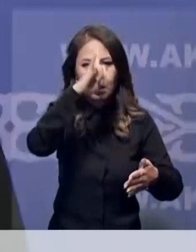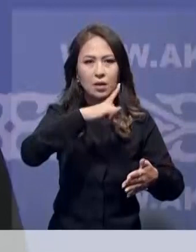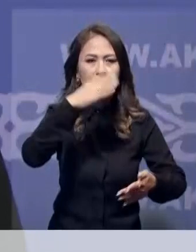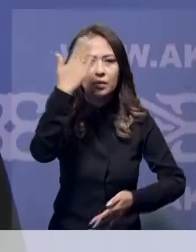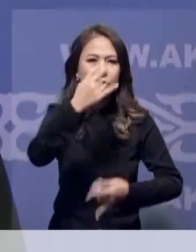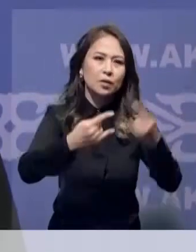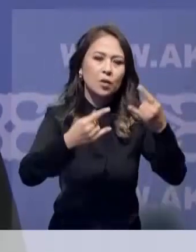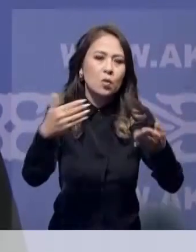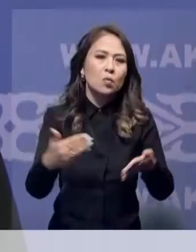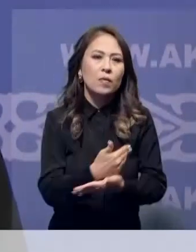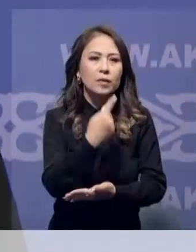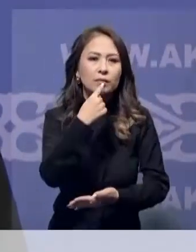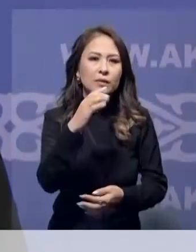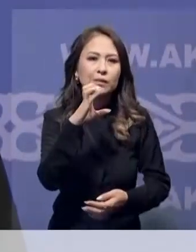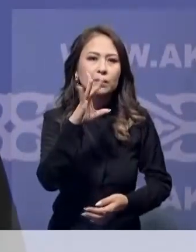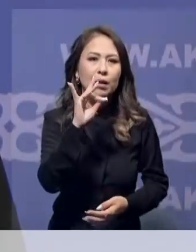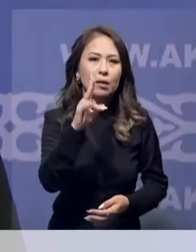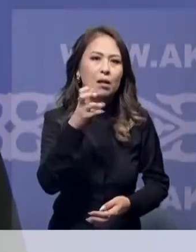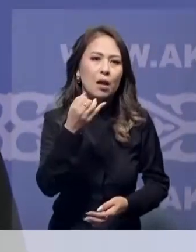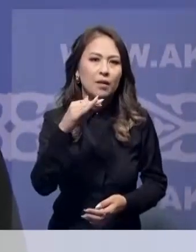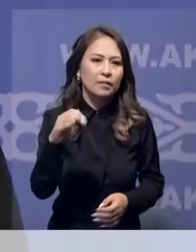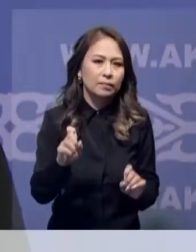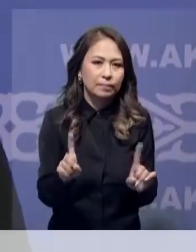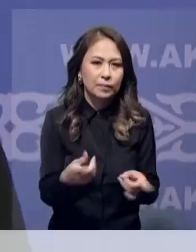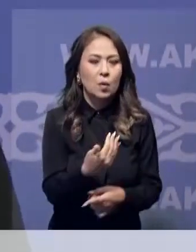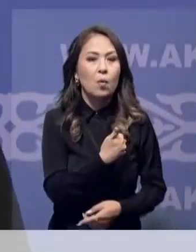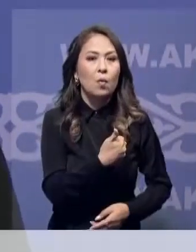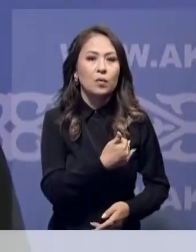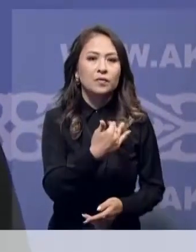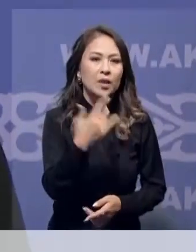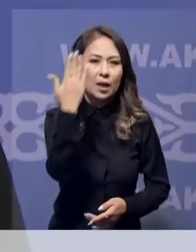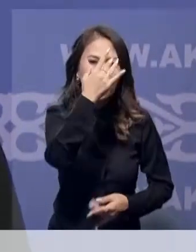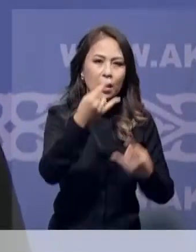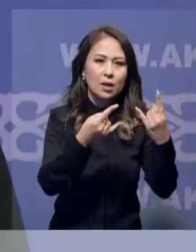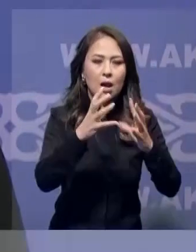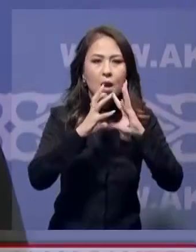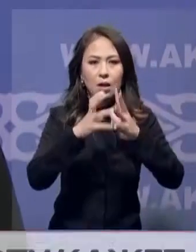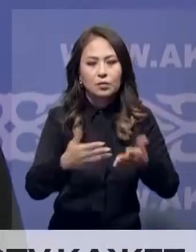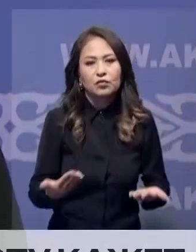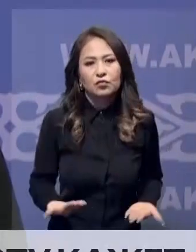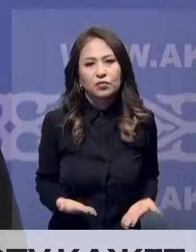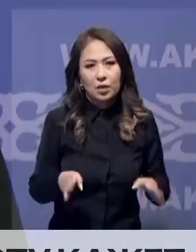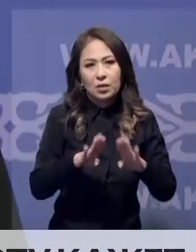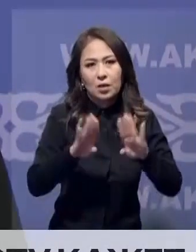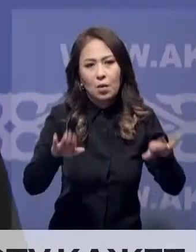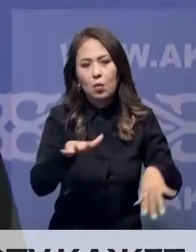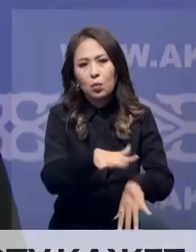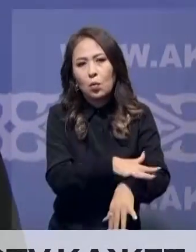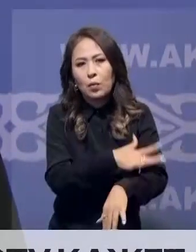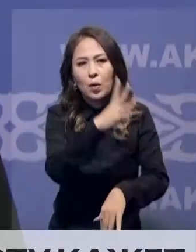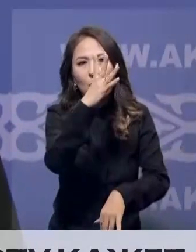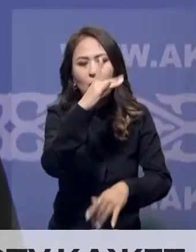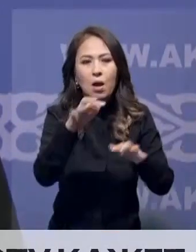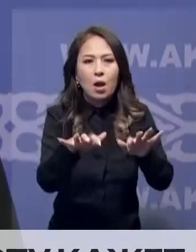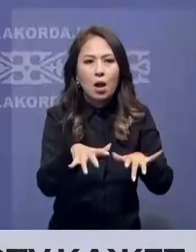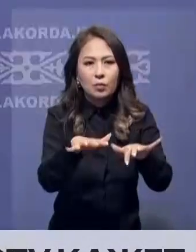киноның жаңа тілі Screen Life-ты дамытуға үлес қосамыз. Ол біздің экран әлеміндегі цифрлық өміріміз. Өйткені көп уақытымыз компьютер